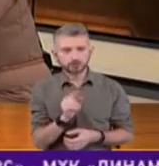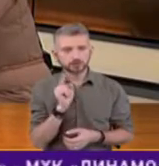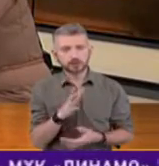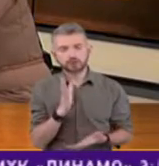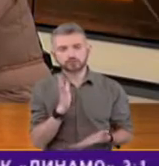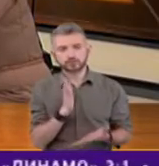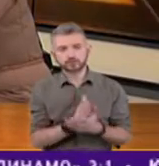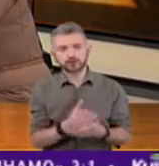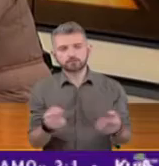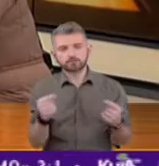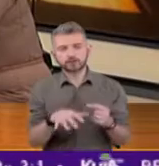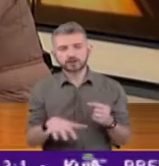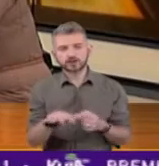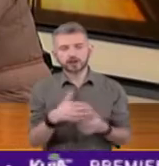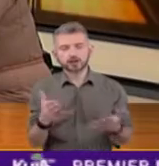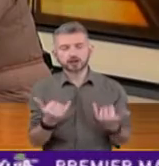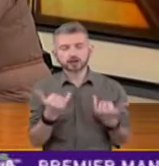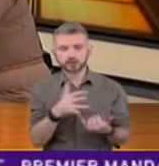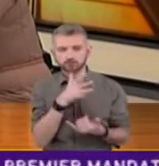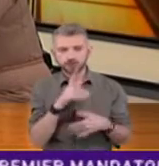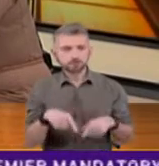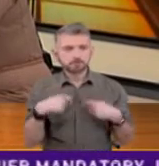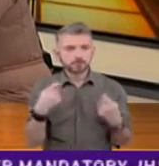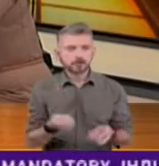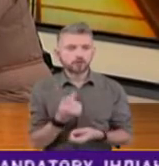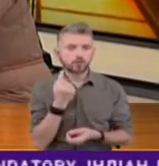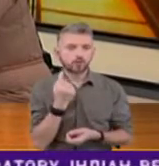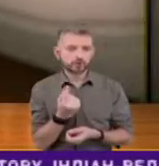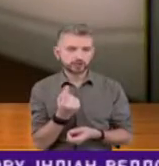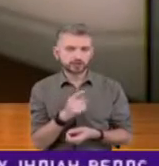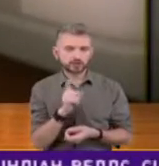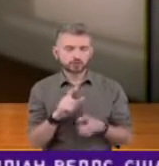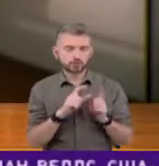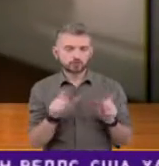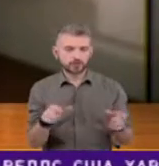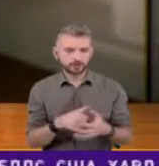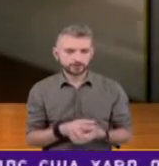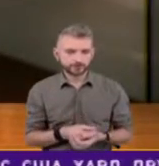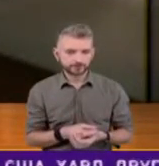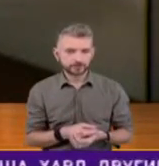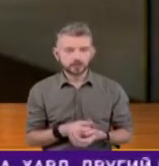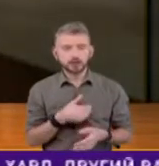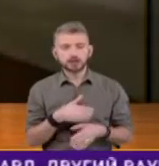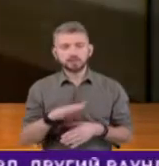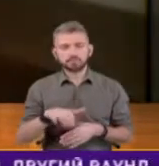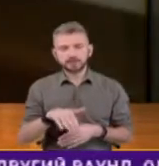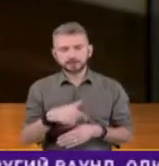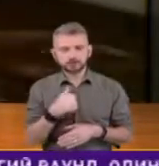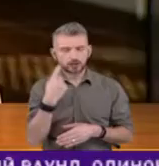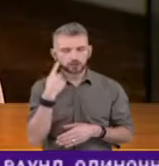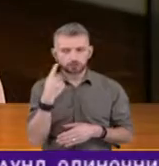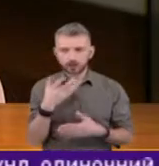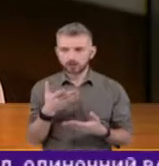є певна ділянка, яка на даний момент передана одній з компаній. Пізніше, я думаю, після того,